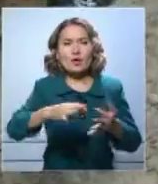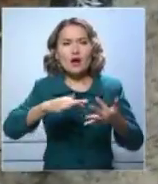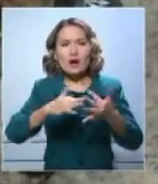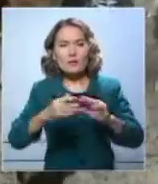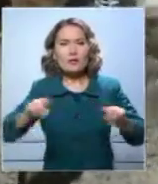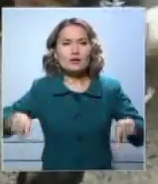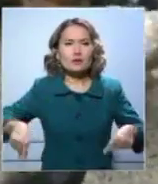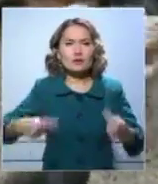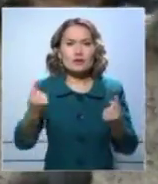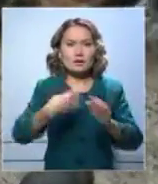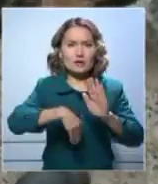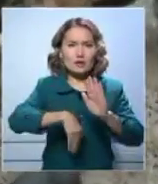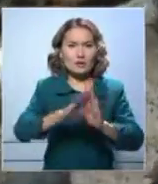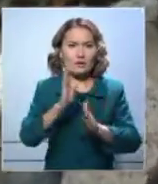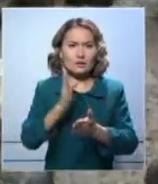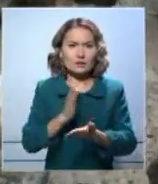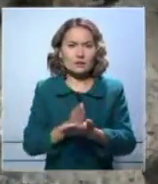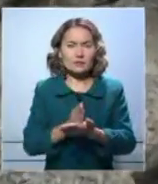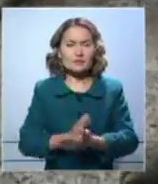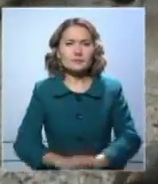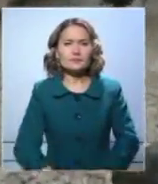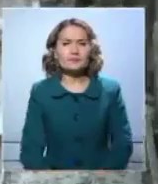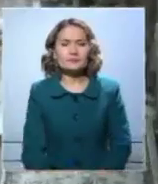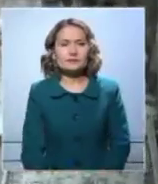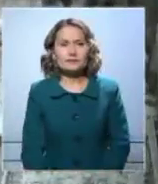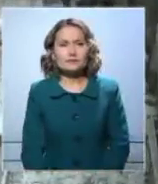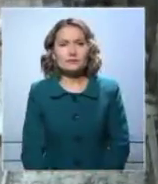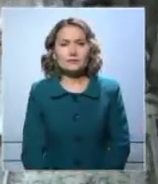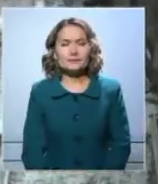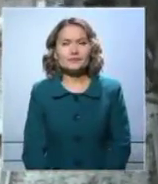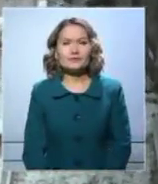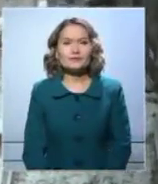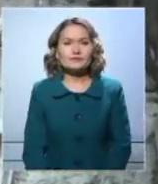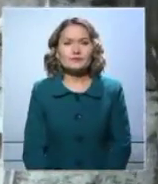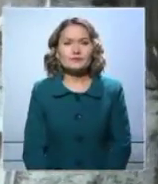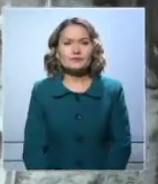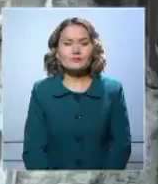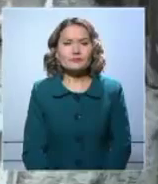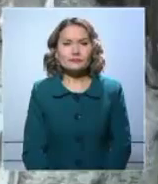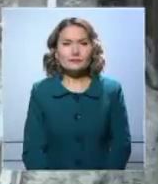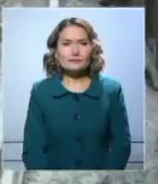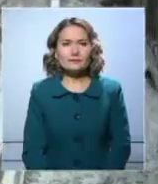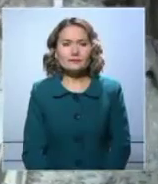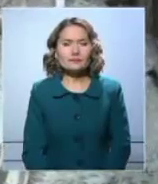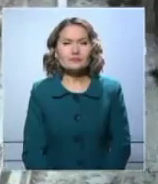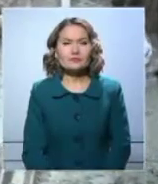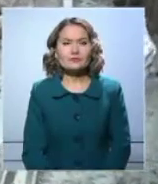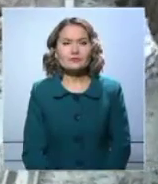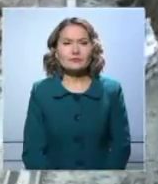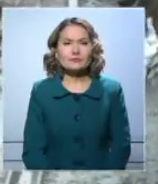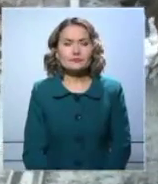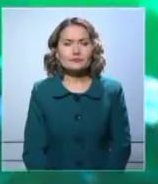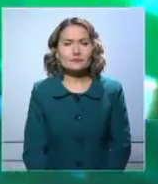оңалуына септігін тигізуде. Қамбар Бекенов, Қанат Еңсебаев, Руслан Айтманбетов, Қызылорда облысы, 24 KZ.